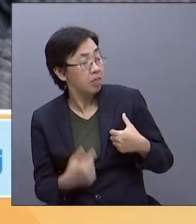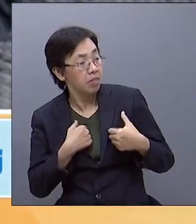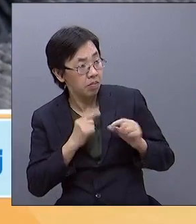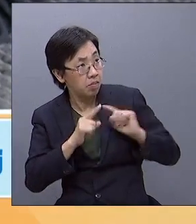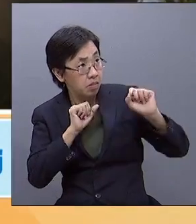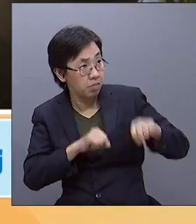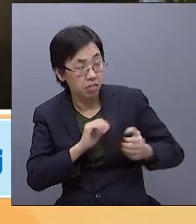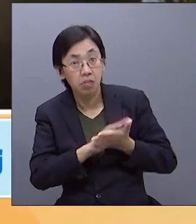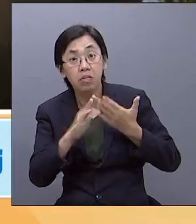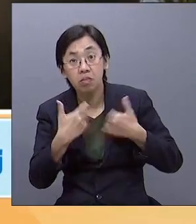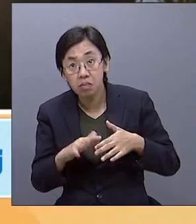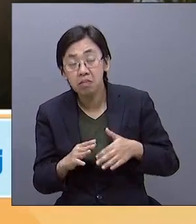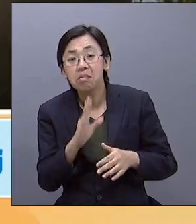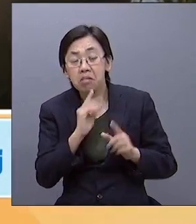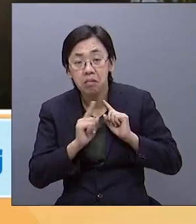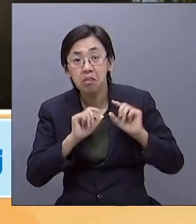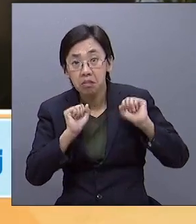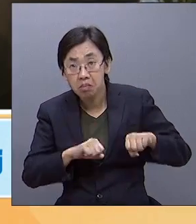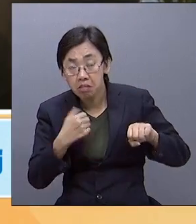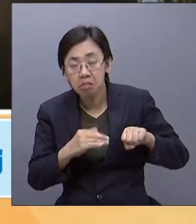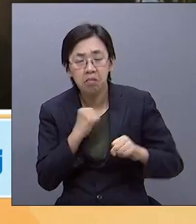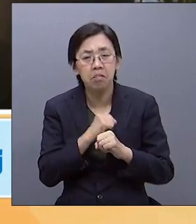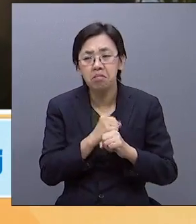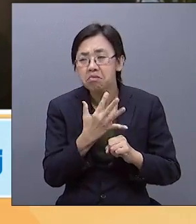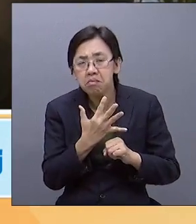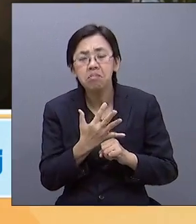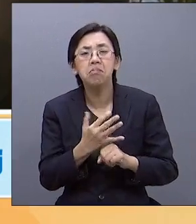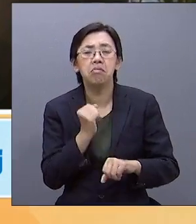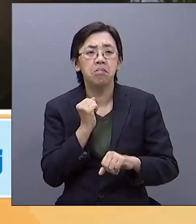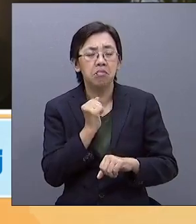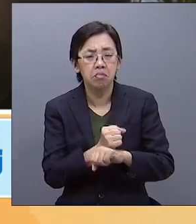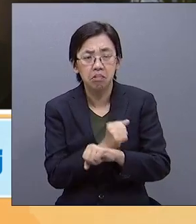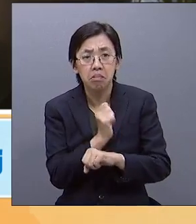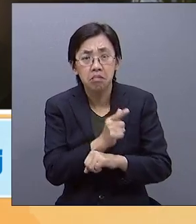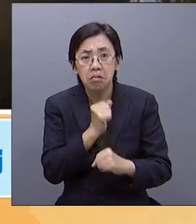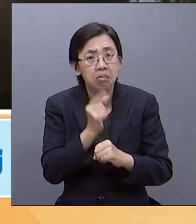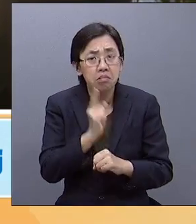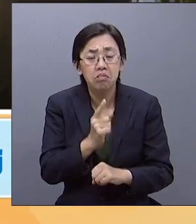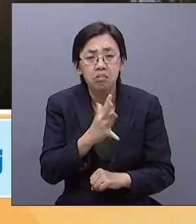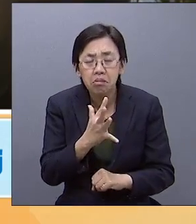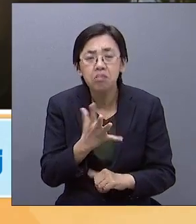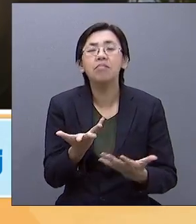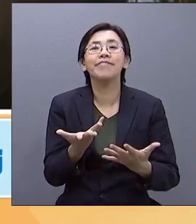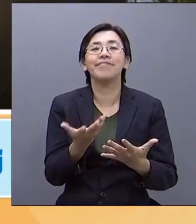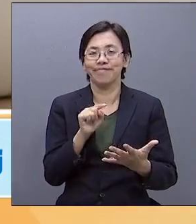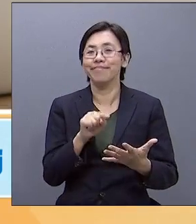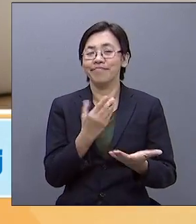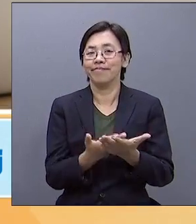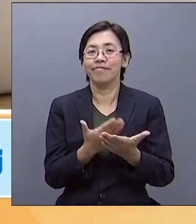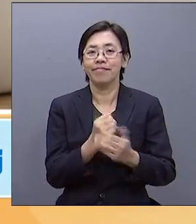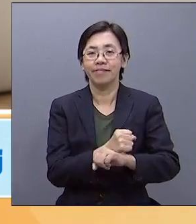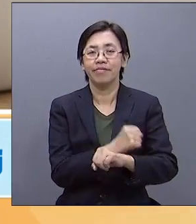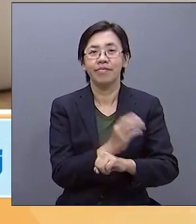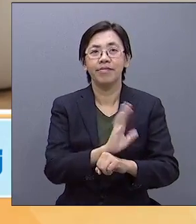กลงกันแล้วแล้วก็สรุปแล้วงานไม่ได้ทำอะไรต่างๆนะครับอันนี้ก็ไปเรียกกันค่าเสียหายแต่ไม่เรียกส่วนของเรื่องค่าแรงงานนะ